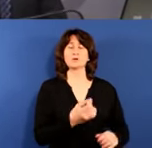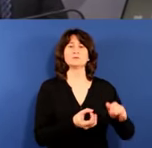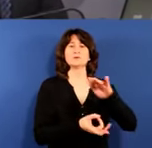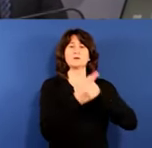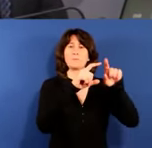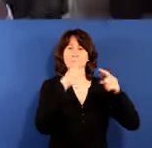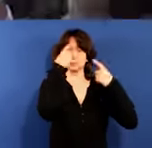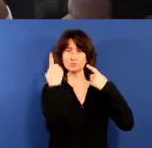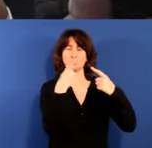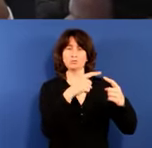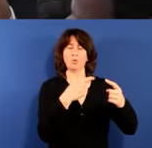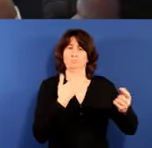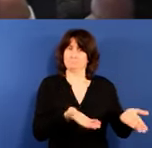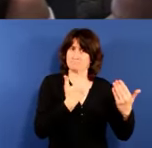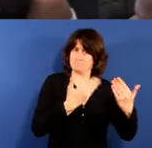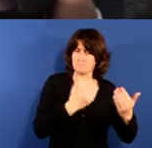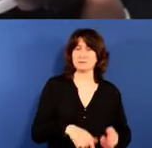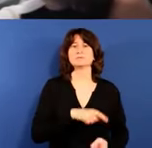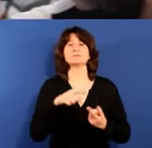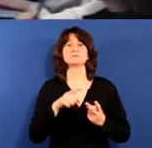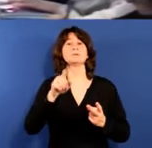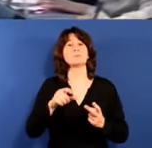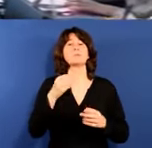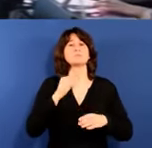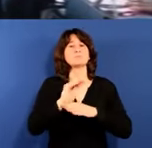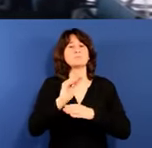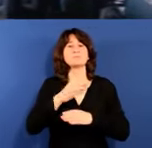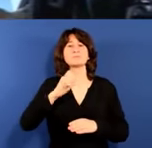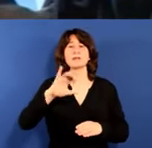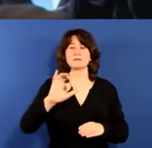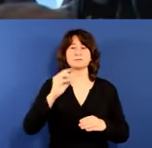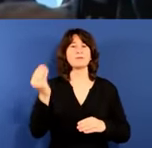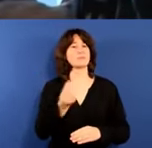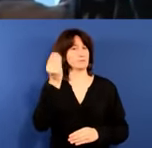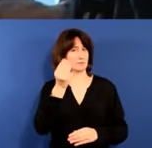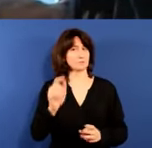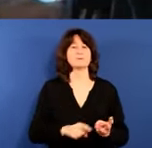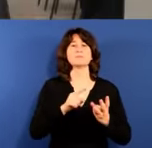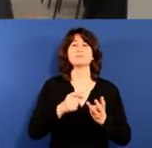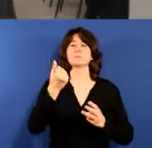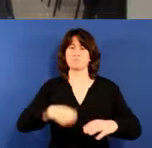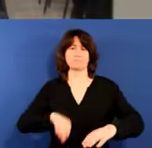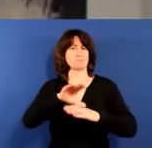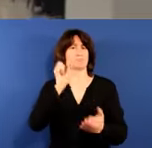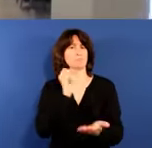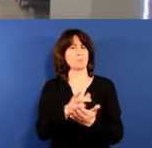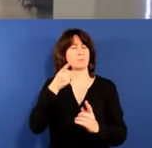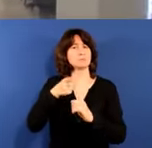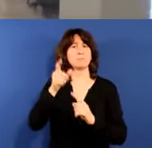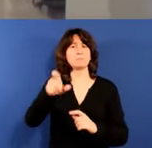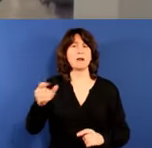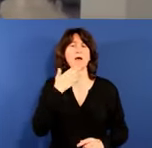euro inbertituko dituela talentua sustatzeko eta bertan gararazteko. Horren helburua da talentua Bizkaiko